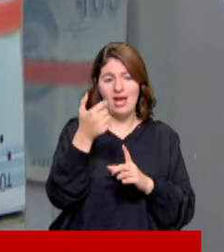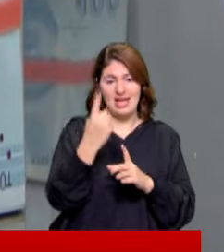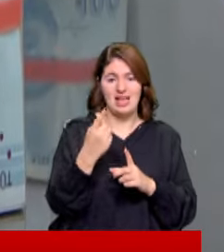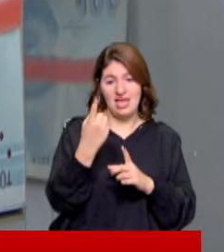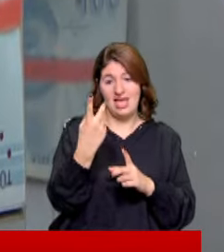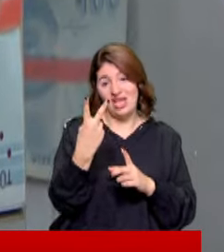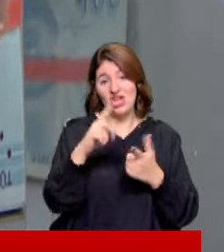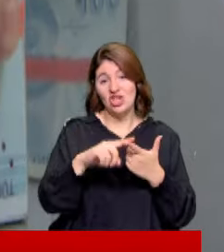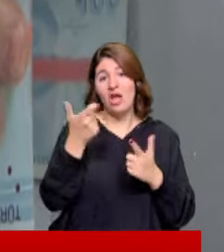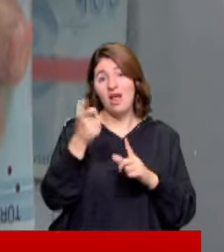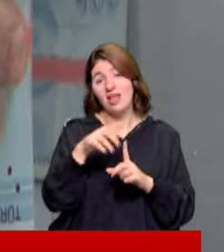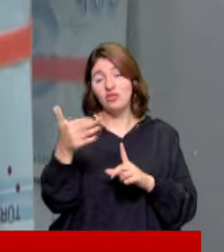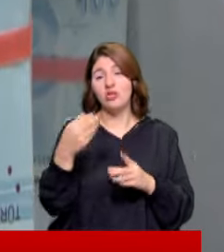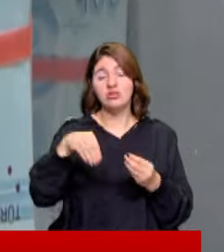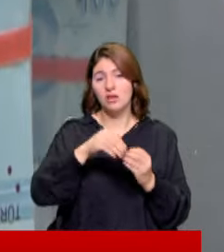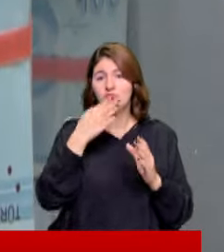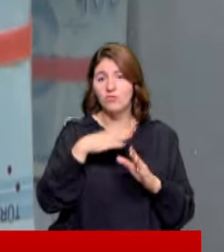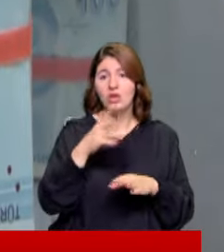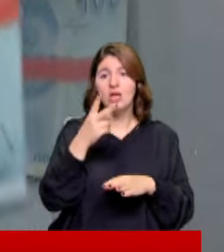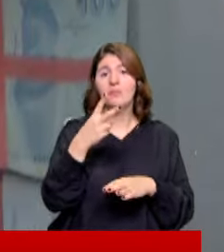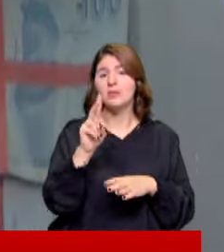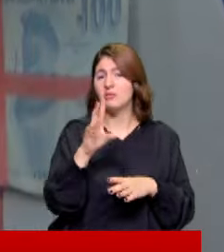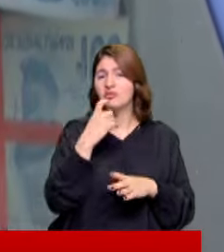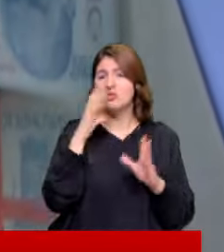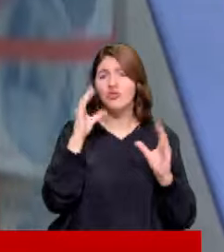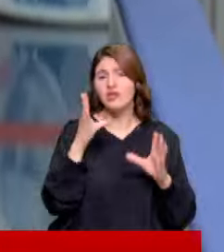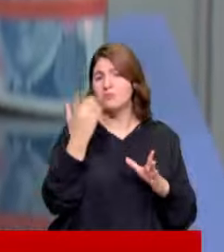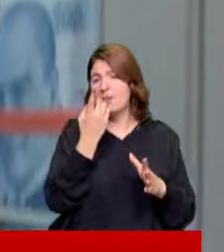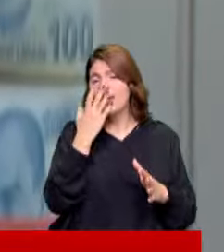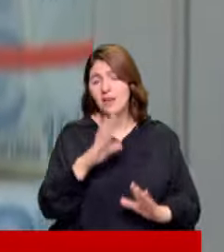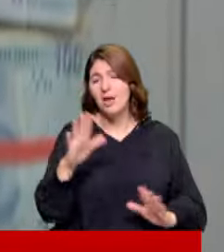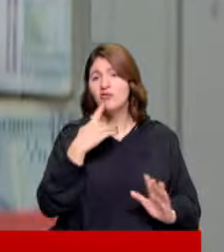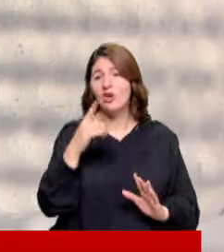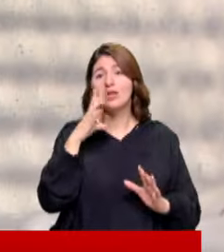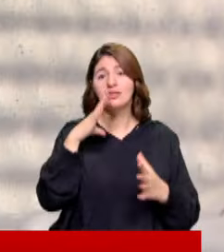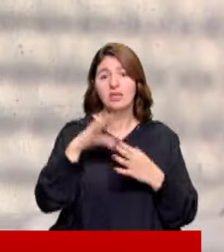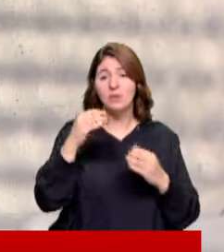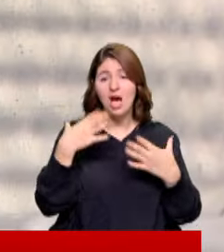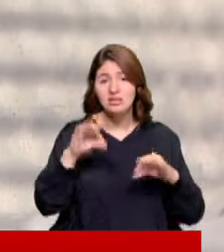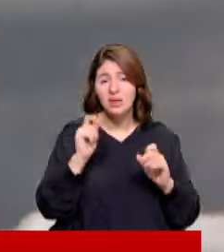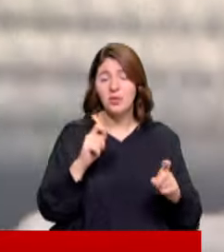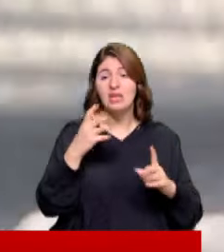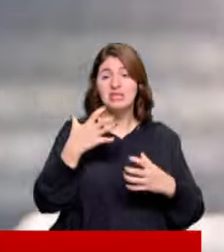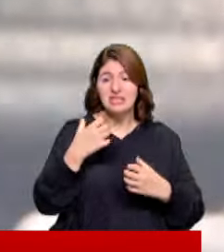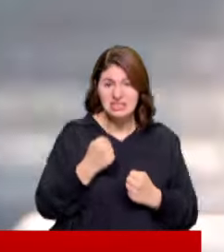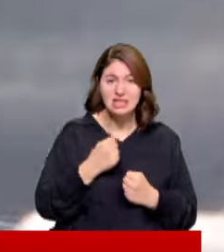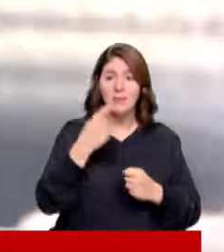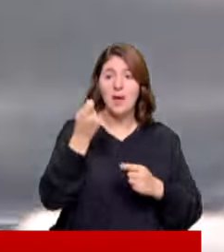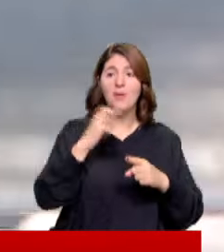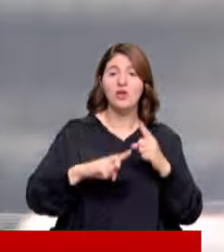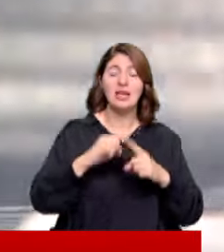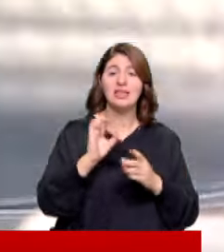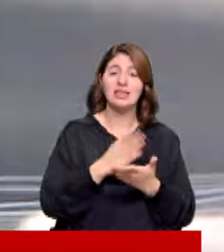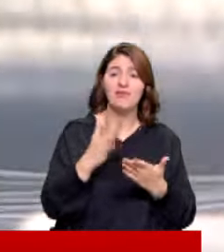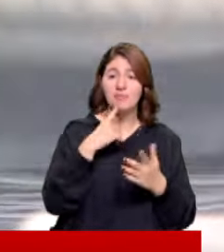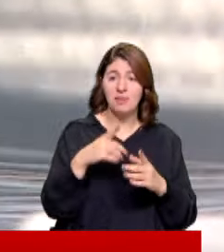artış yapılmadı. 2025 yılında da fazla bir şey beklemeyin deniliyor. İnsanlar buna hazırlanıyor. Sıkı para politikasına devam diyen